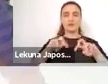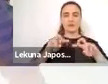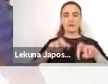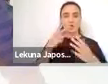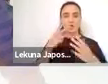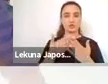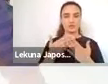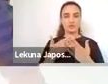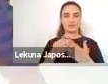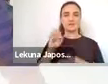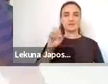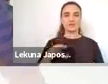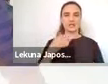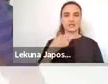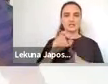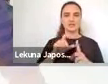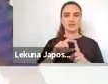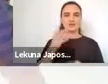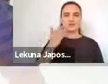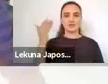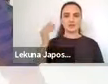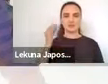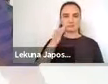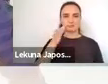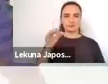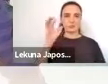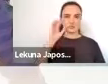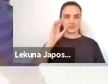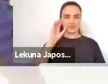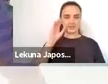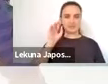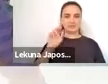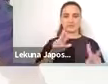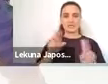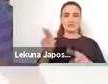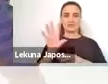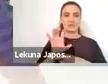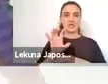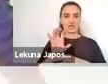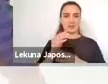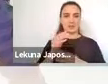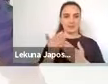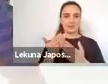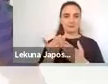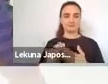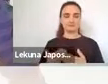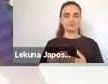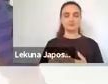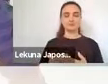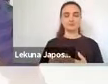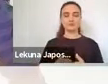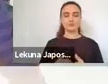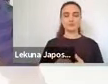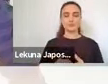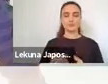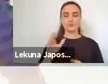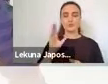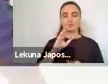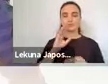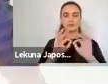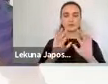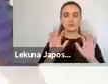აჩვენებს, ვიდრე ზეპირსიტყვიერად მოსმენილი მსგავსი დარიგება, ხო? ინტერაქცია. როდესაც